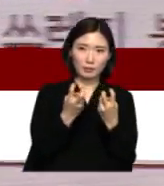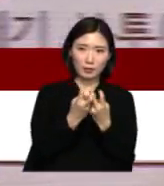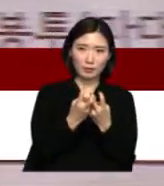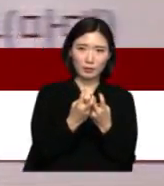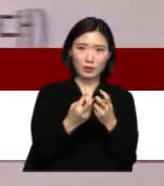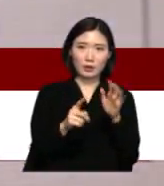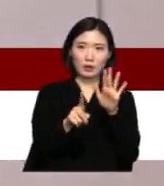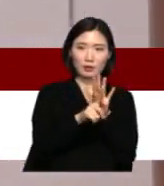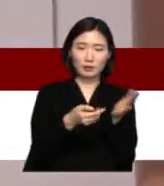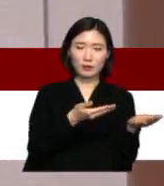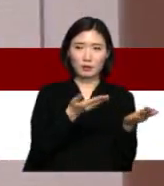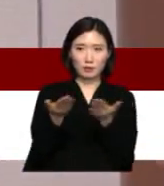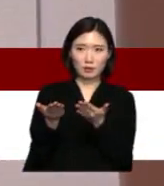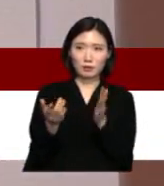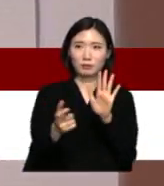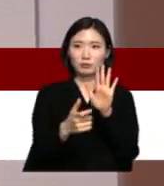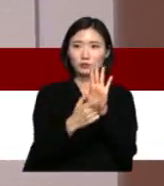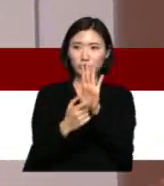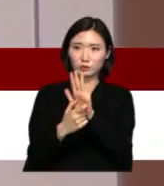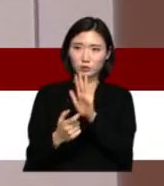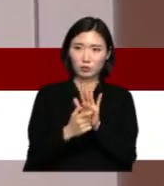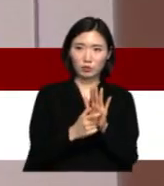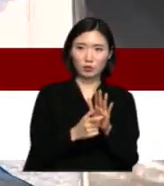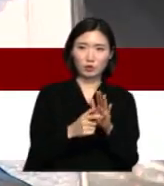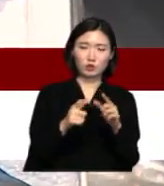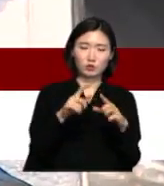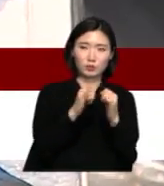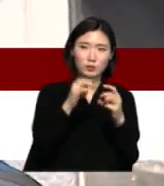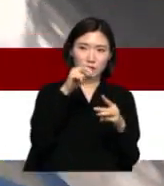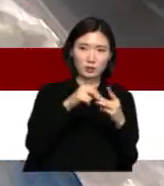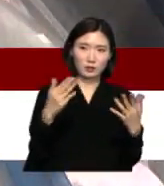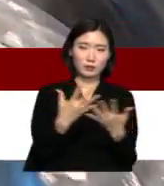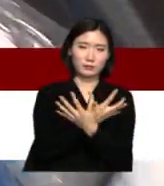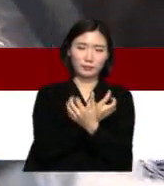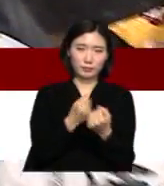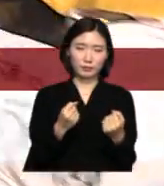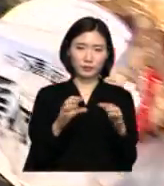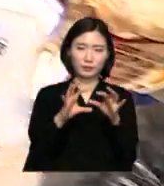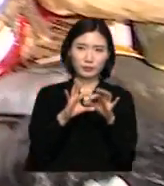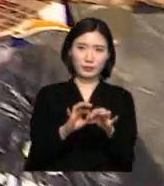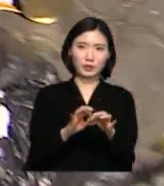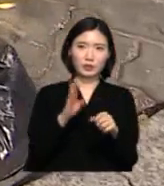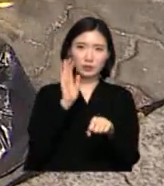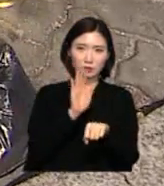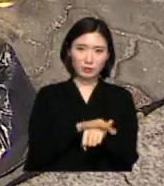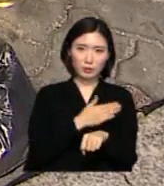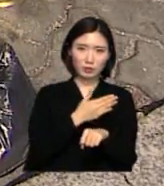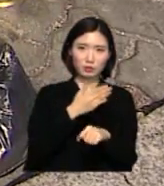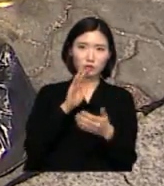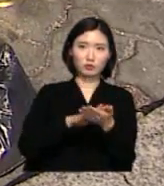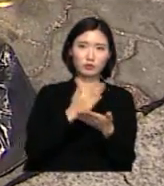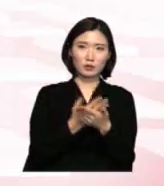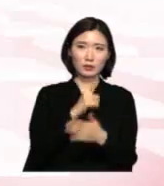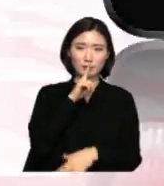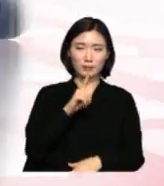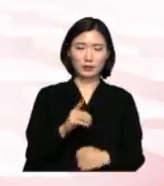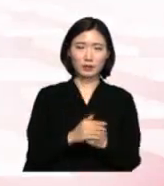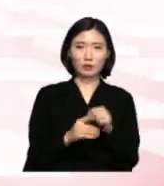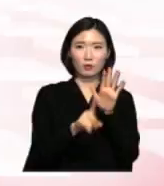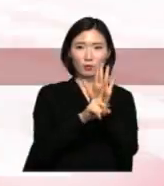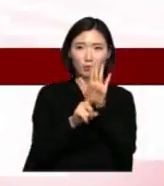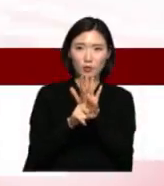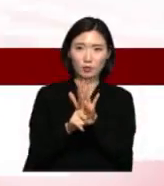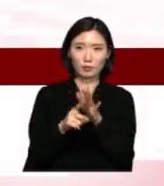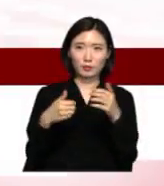안내문을 부착하고 동주민센터와의 업무 협력을 통해 무단 투기 실태를 개선하겠다고 밝혔습니다. 홍보를